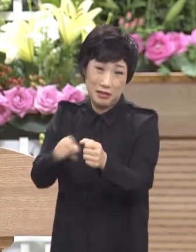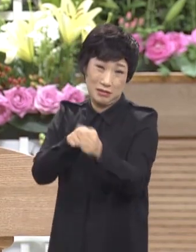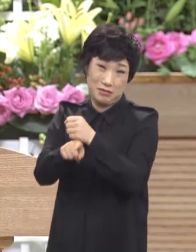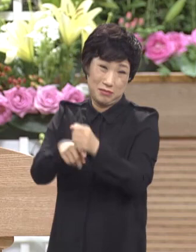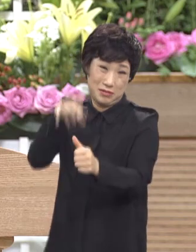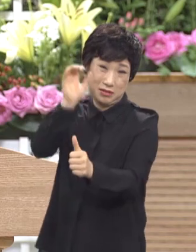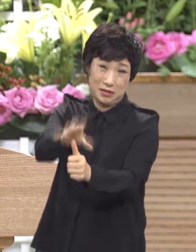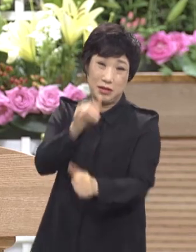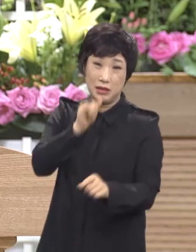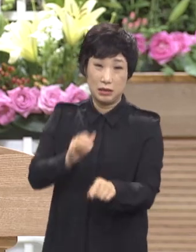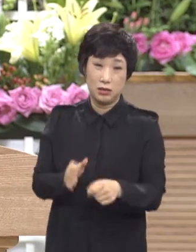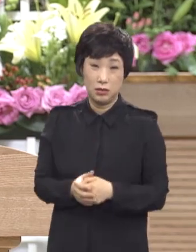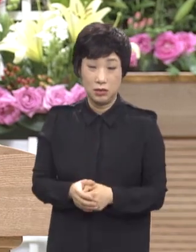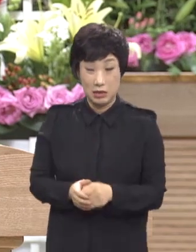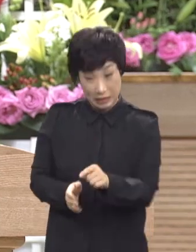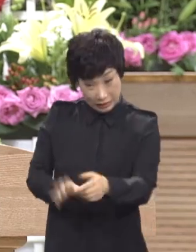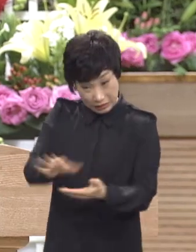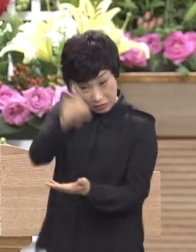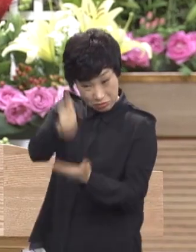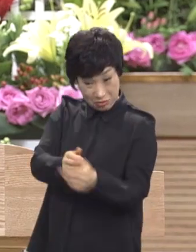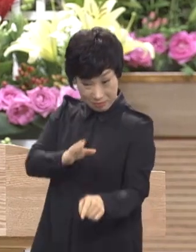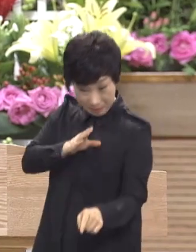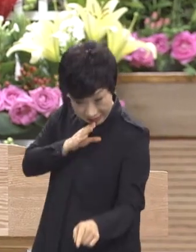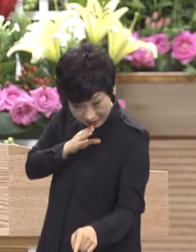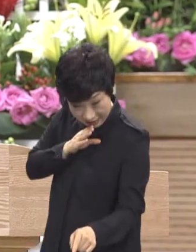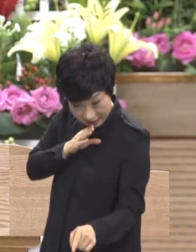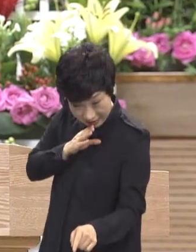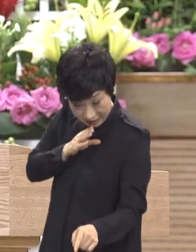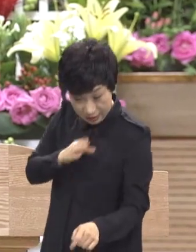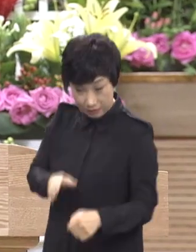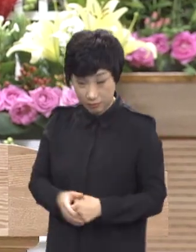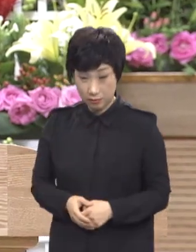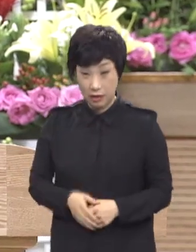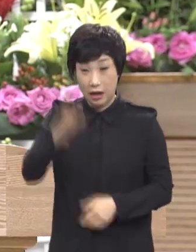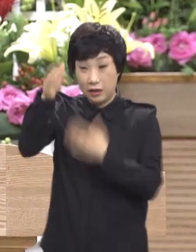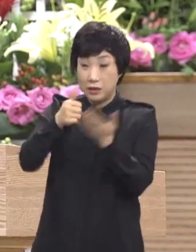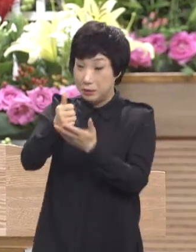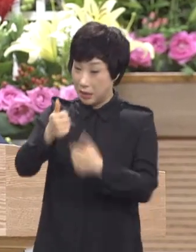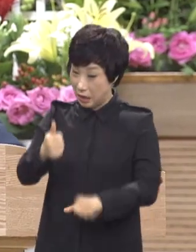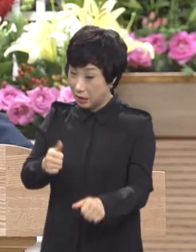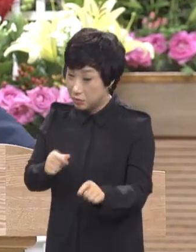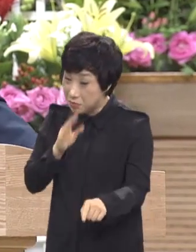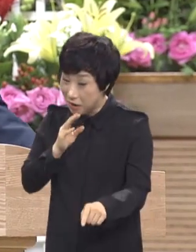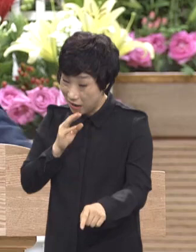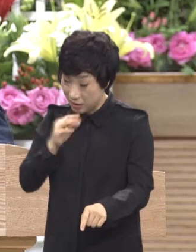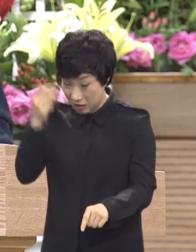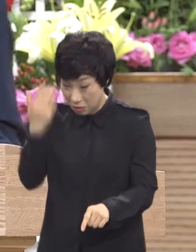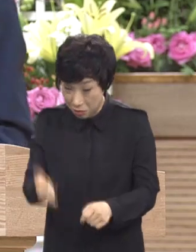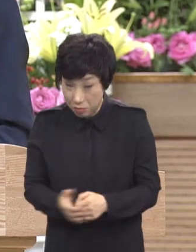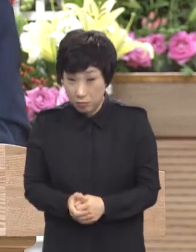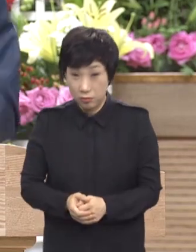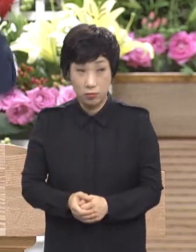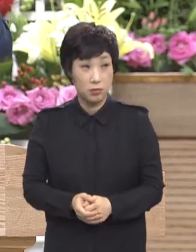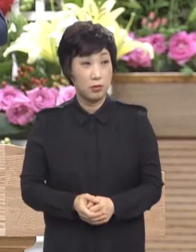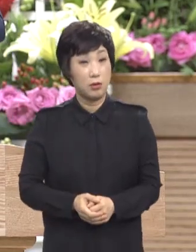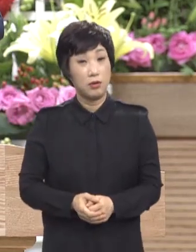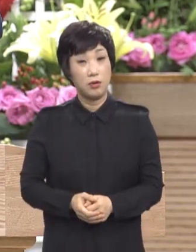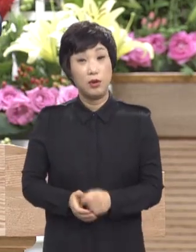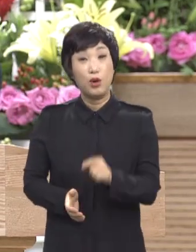핍박합니다. 네가 그리스도가 맞냐? 하나님의 아들이 맞냐?